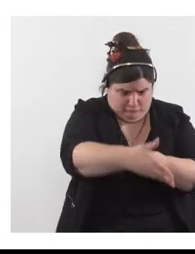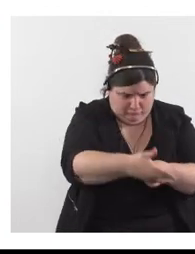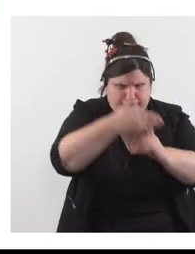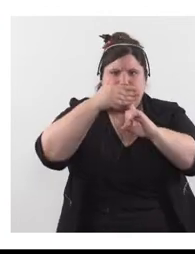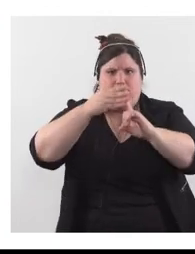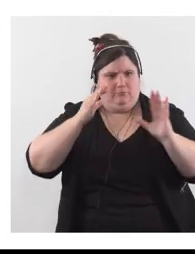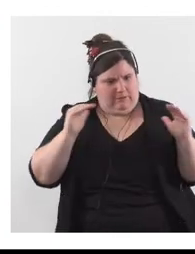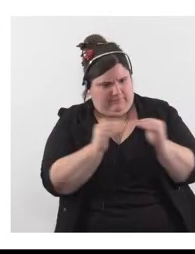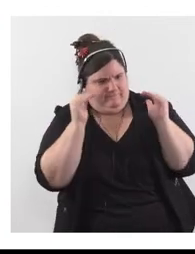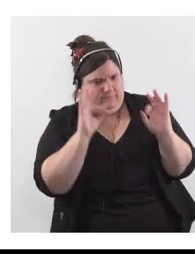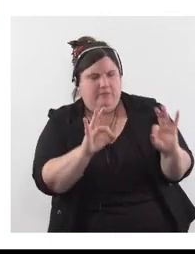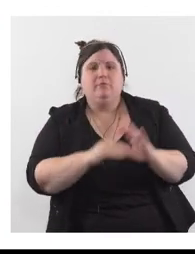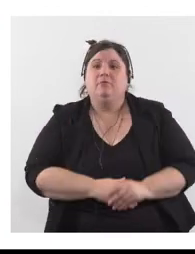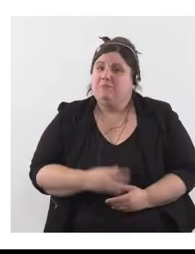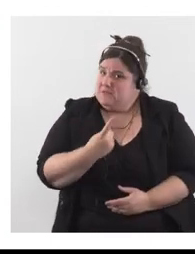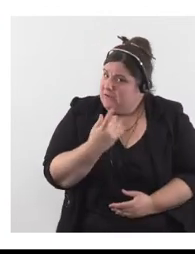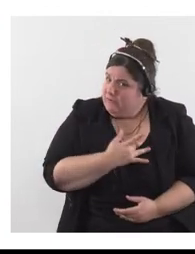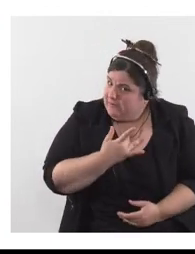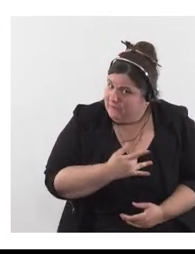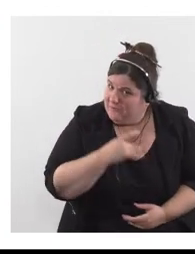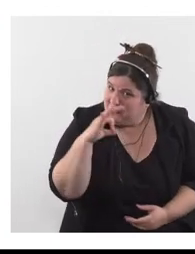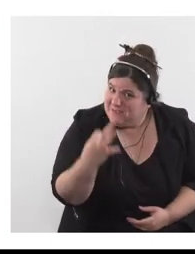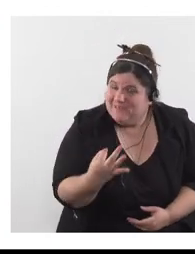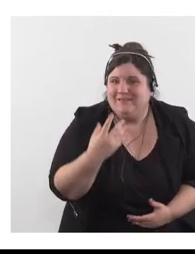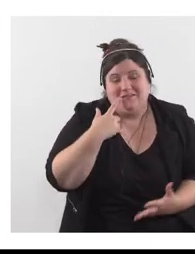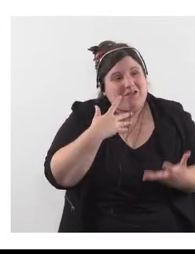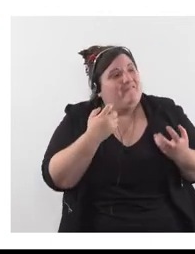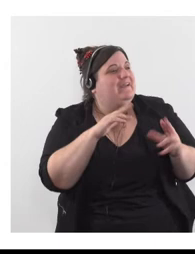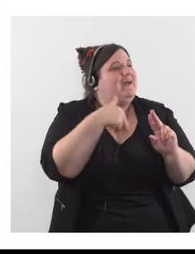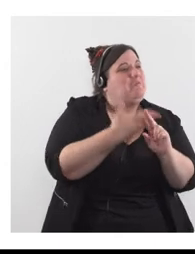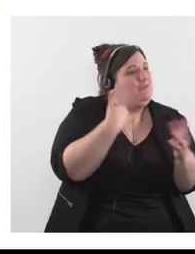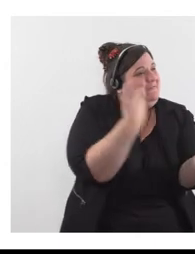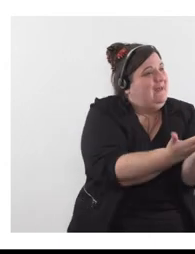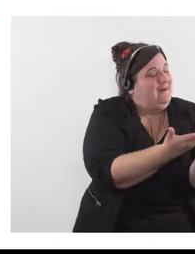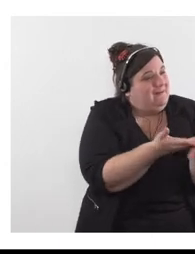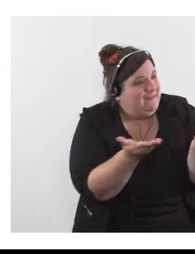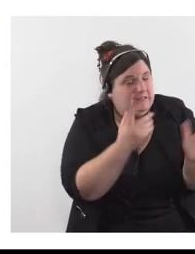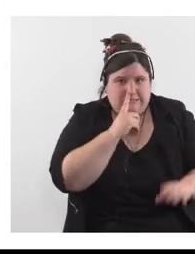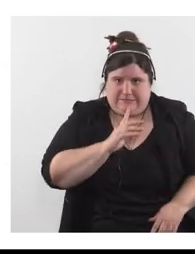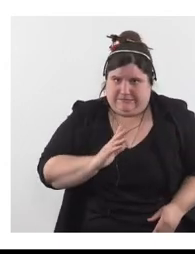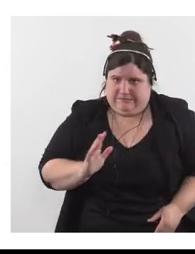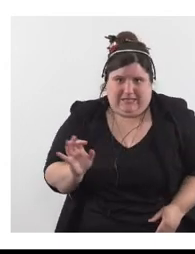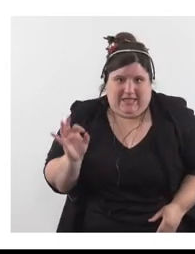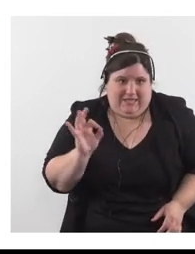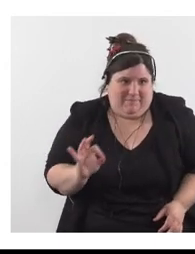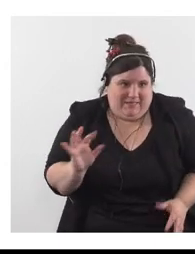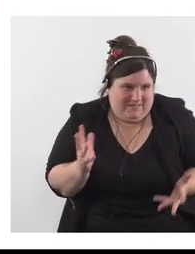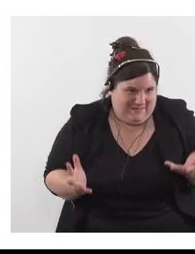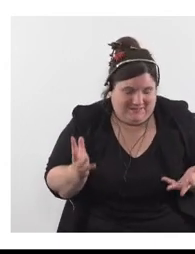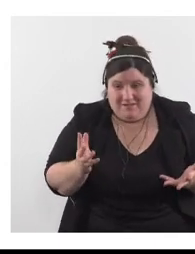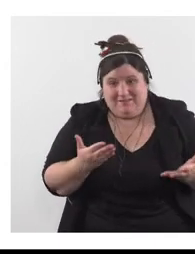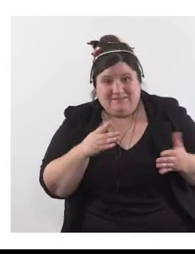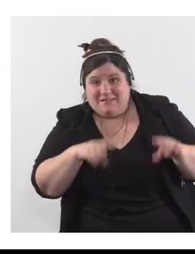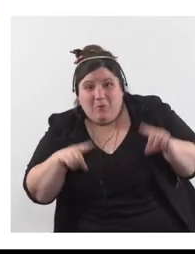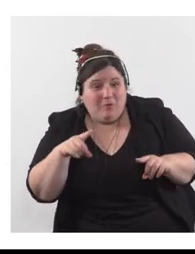C'est une question très intéressante. J'aimerais avoir une réponse simple à vous donner et je le ferai si c'était le cas.